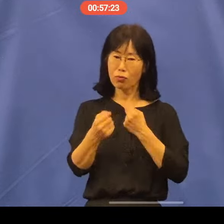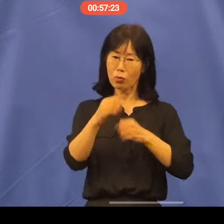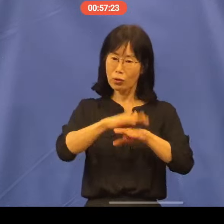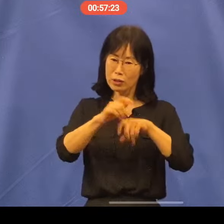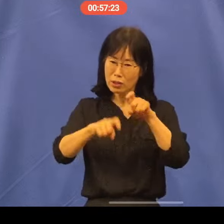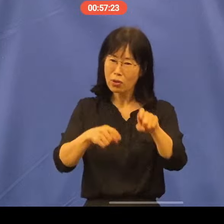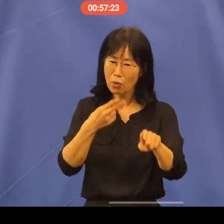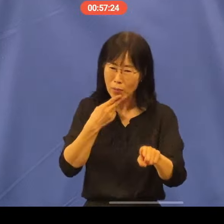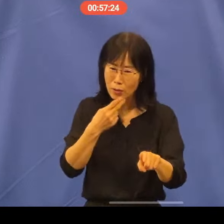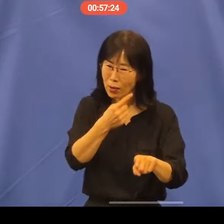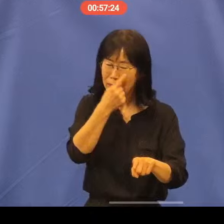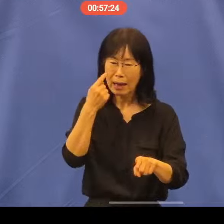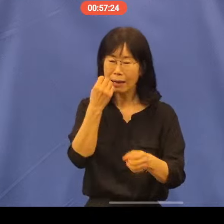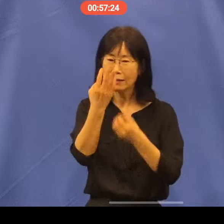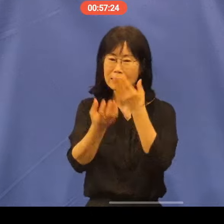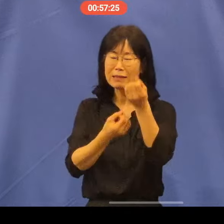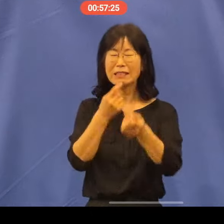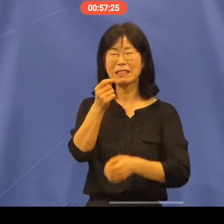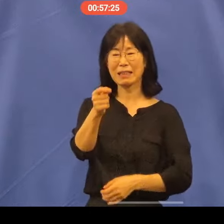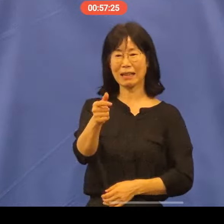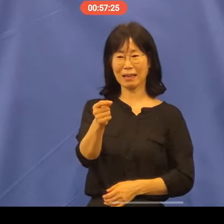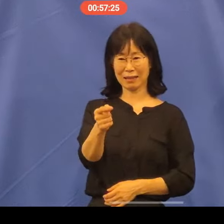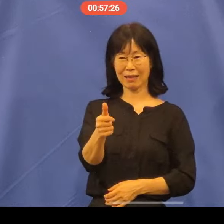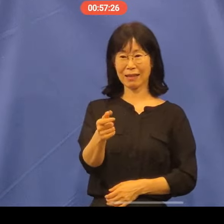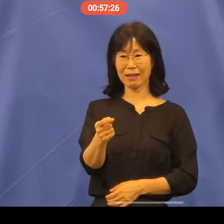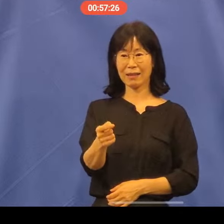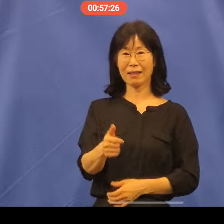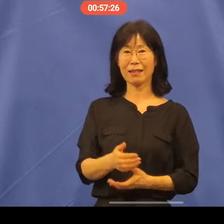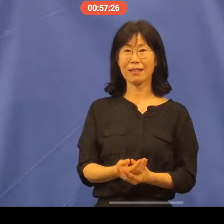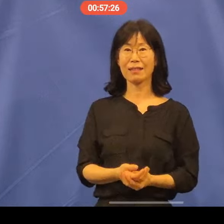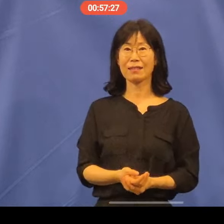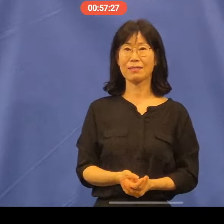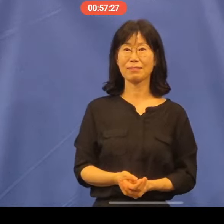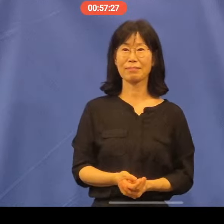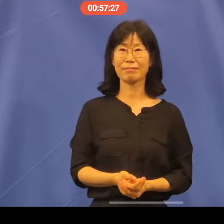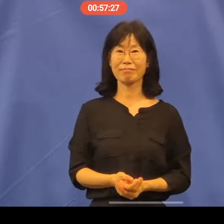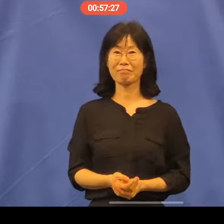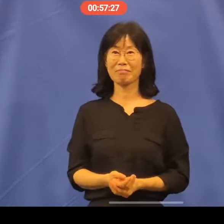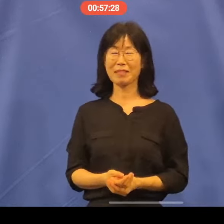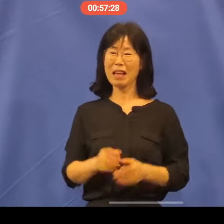거예요. 다른 분들은 좋았지 뭐,